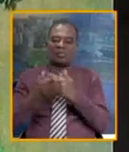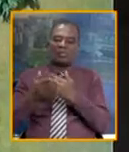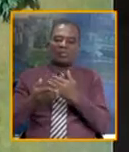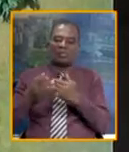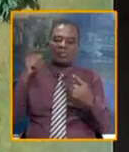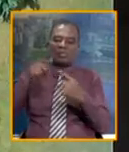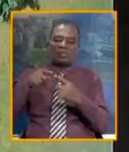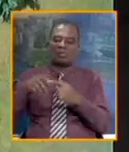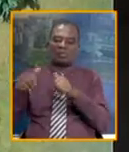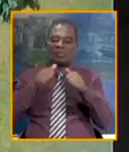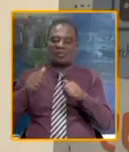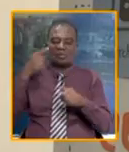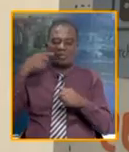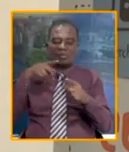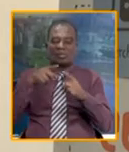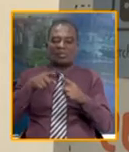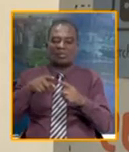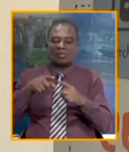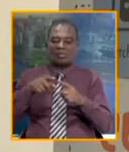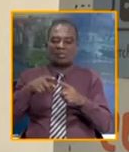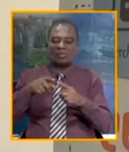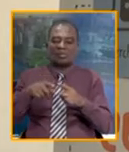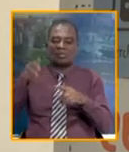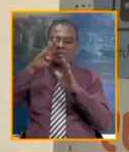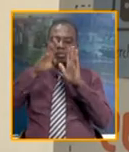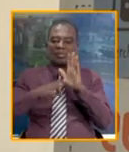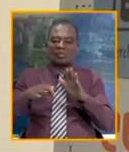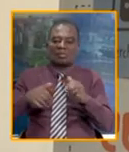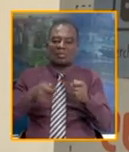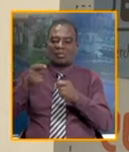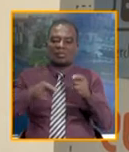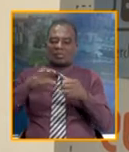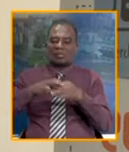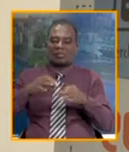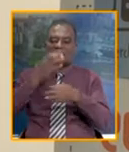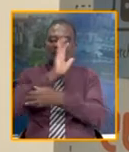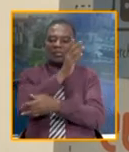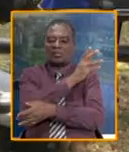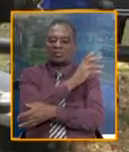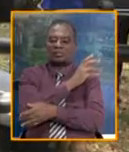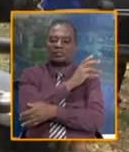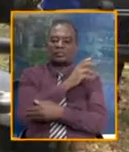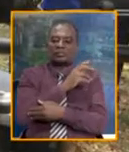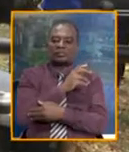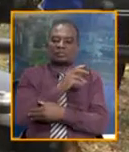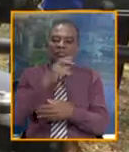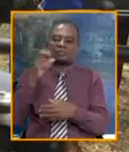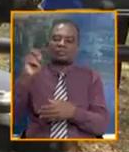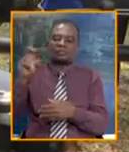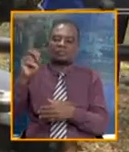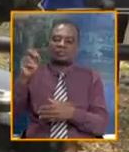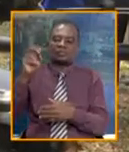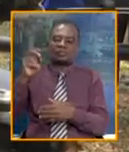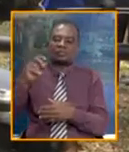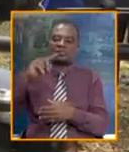visent principalement le renforcement de la gouvernance et la gestion durable des forêts. Ces 12 drones de